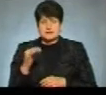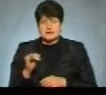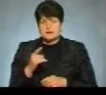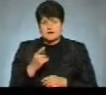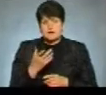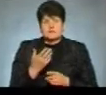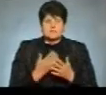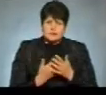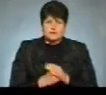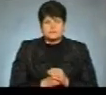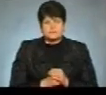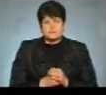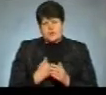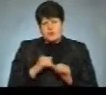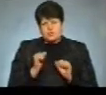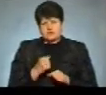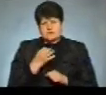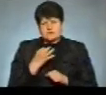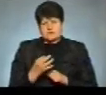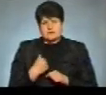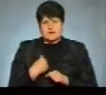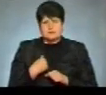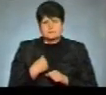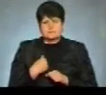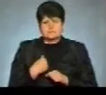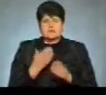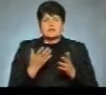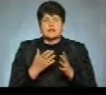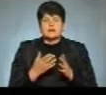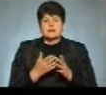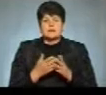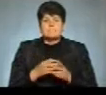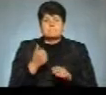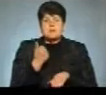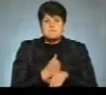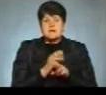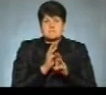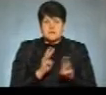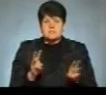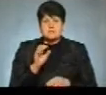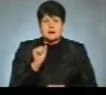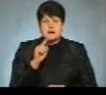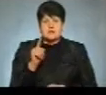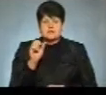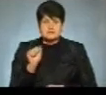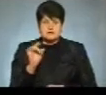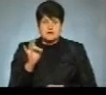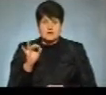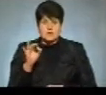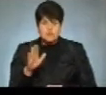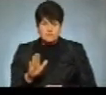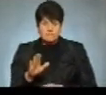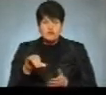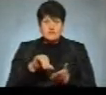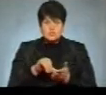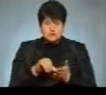колона. Ну, наприклад, я можу сказати, от яке публічне приниження української, коли прем'єр-міністр Азаров в свій час виступав